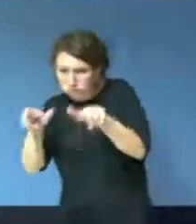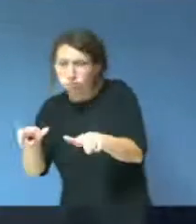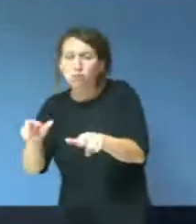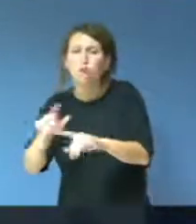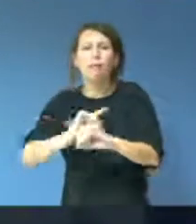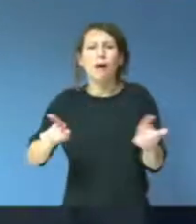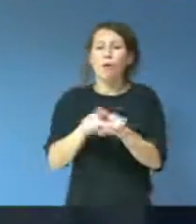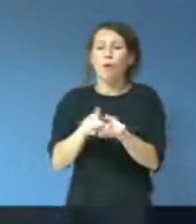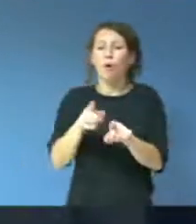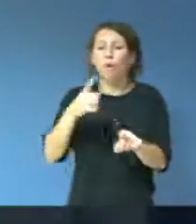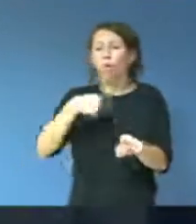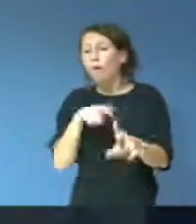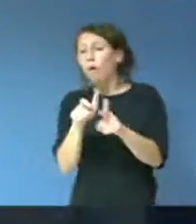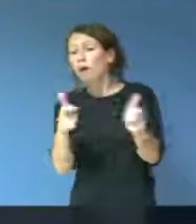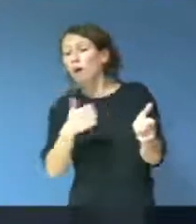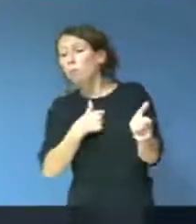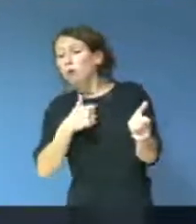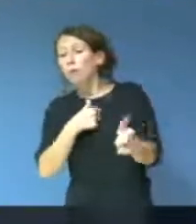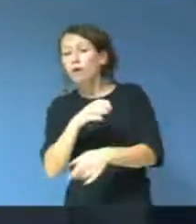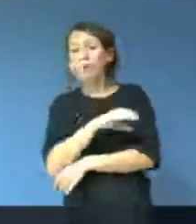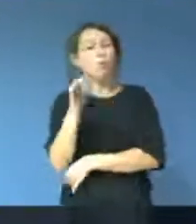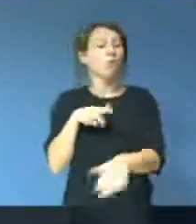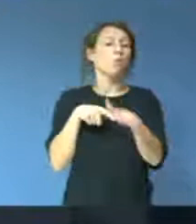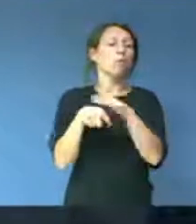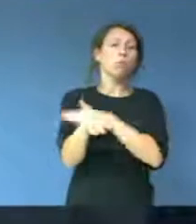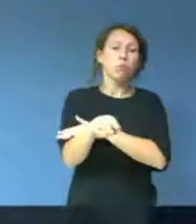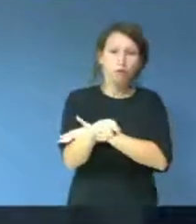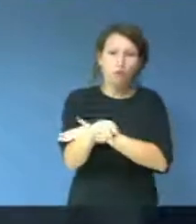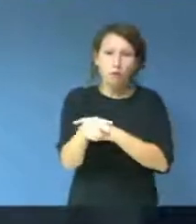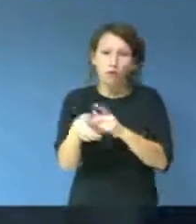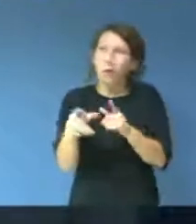100% privées qui n'ont aucun